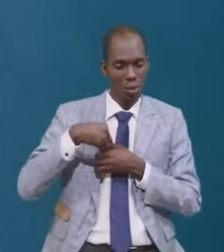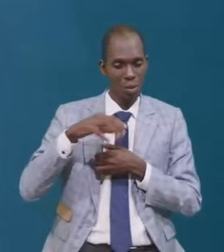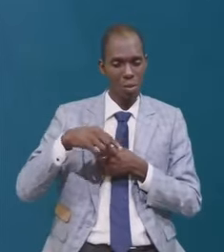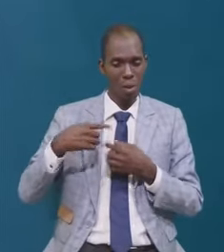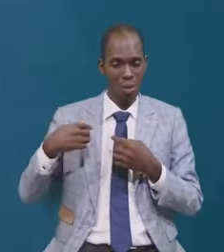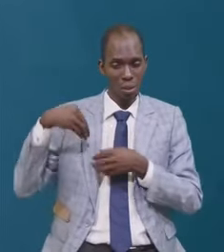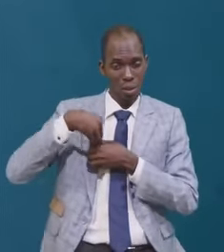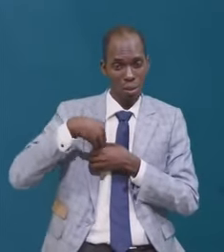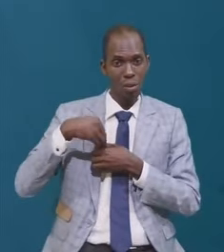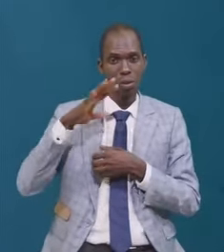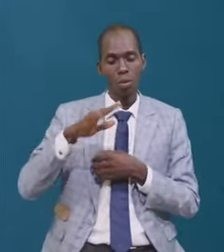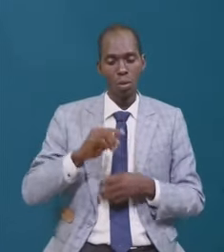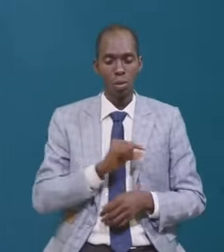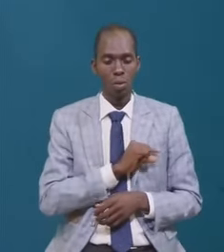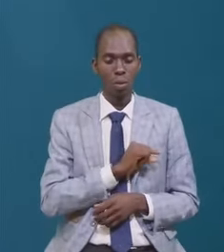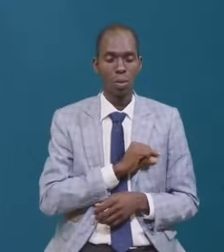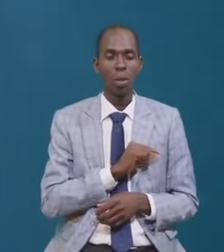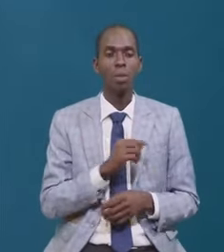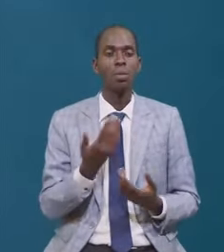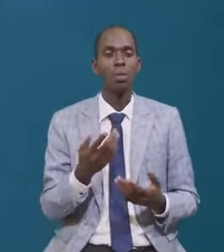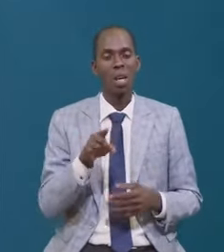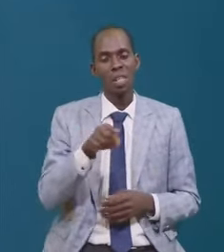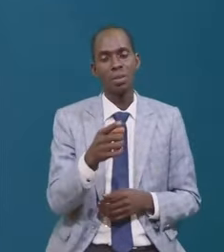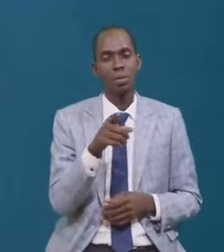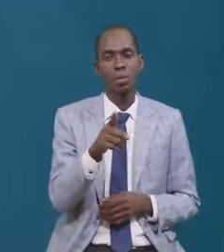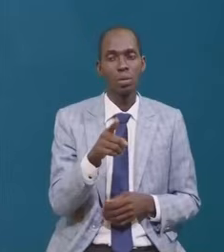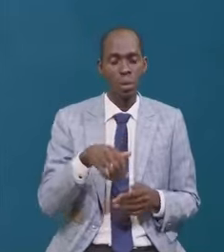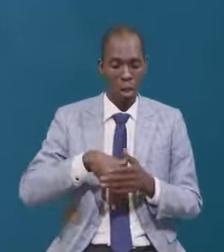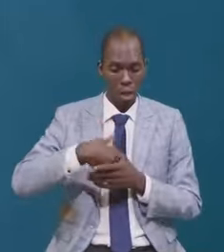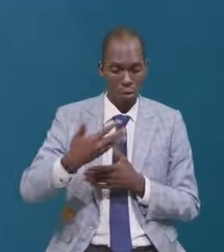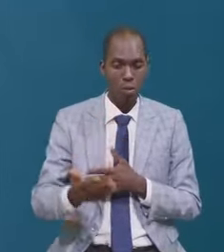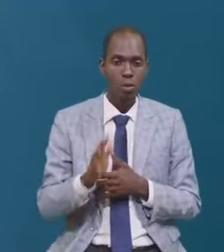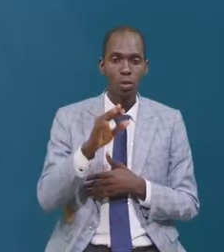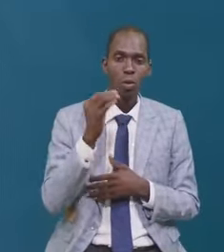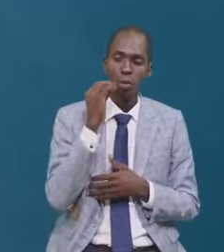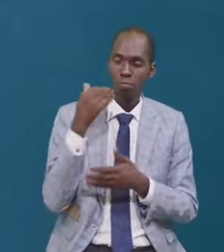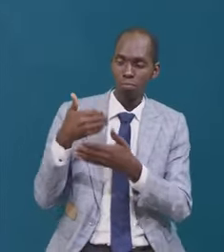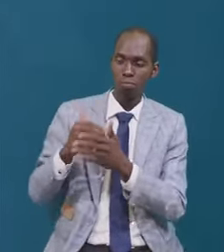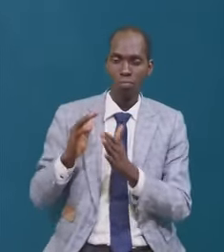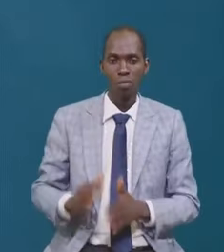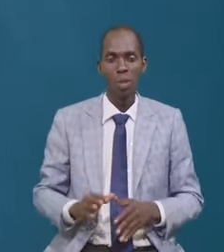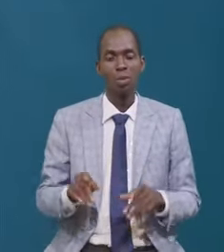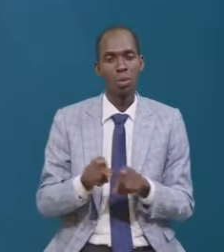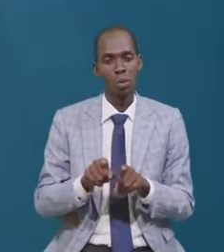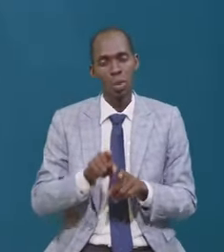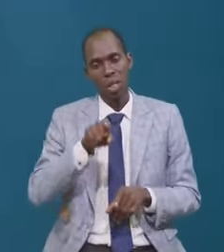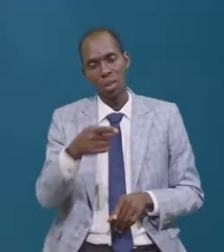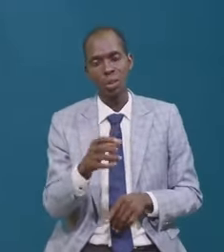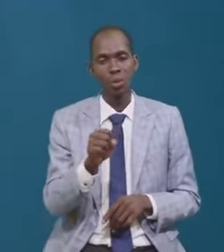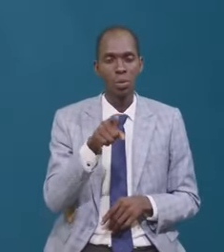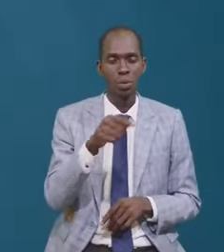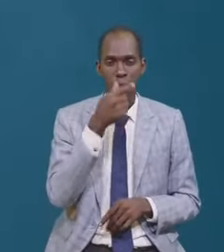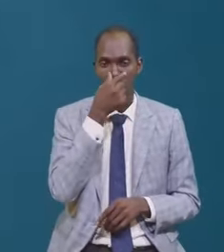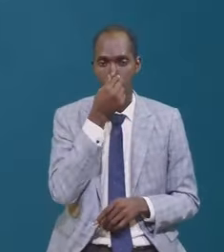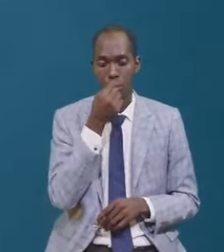you, అంతరంగంలో మనస్సాక్షి నేరం మోపుతుంటుంది. ఎక్స్టర్నల్లీ యువర్ నైబర్స్ అక్యూజ్ యు, బాహ్యంగా వరాయబడ్డవన్నీ కూడా నేరం